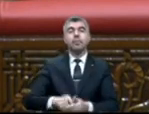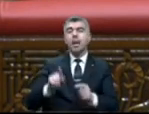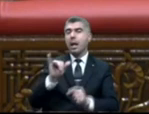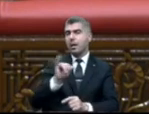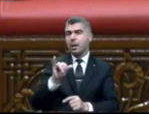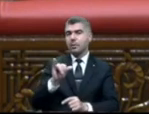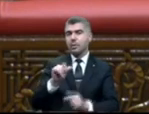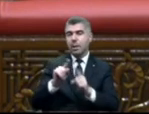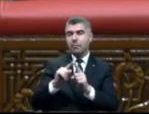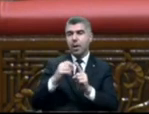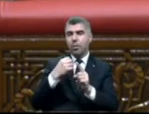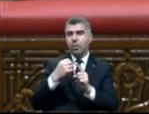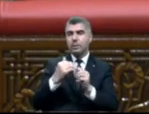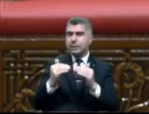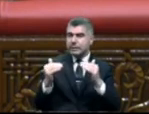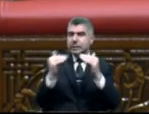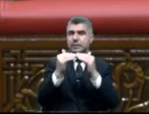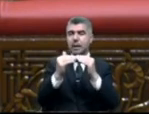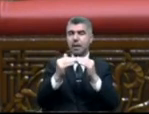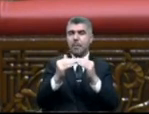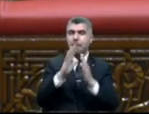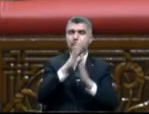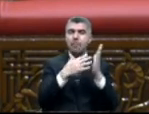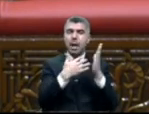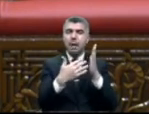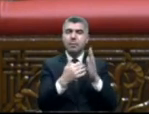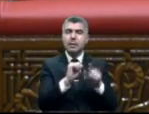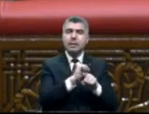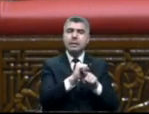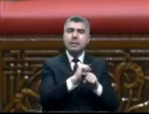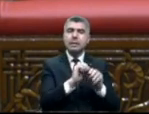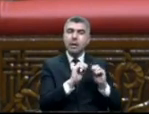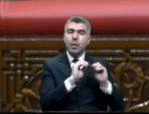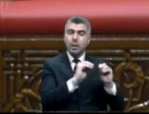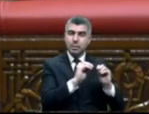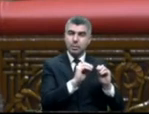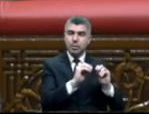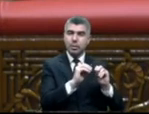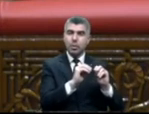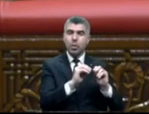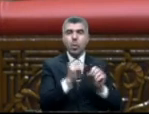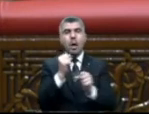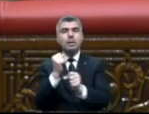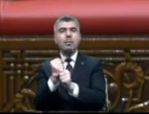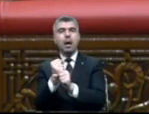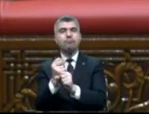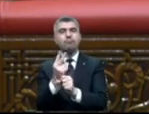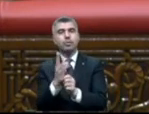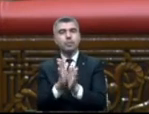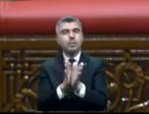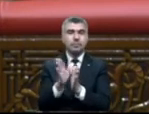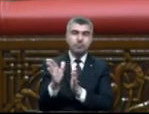لان الملائمه غايبه ما بين برامج التكوين المهني وما بين سوق مستجدات سوق الشغل،